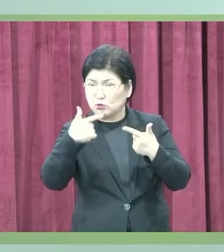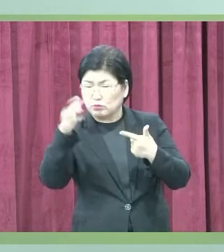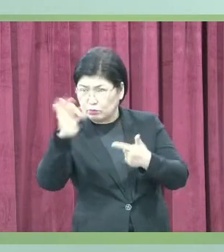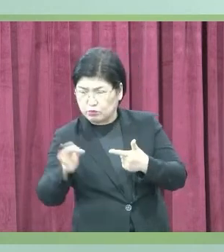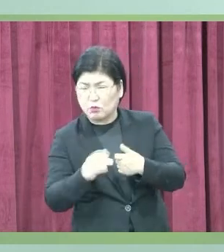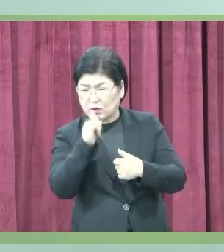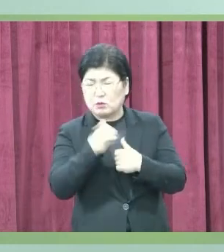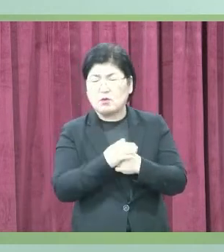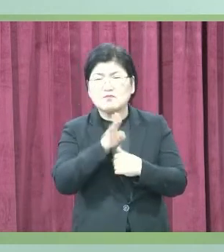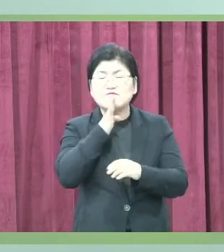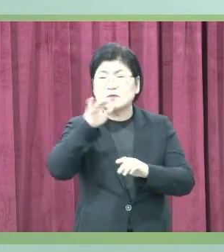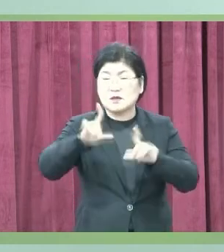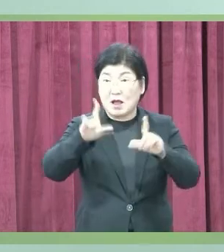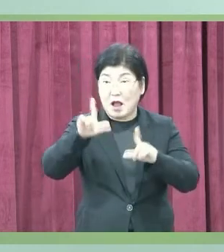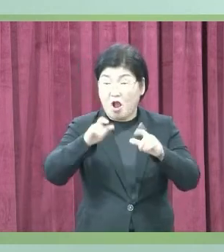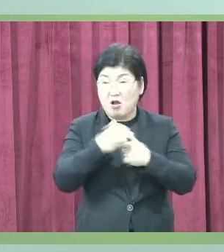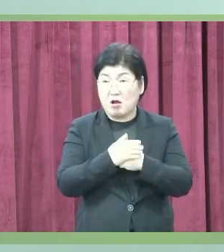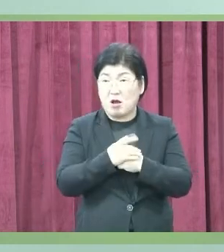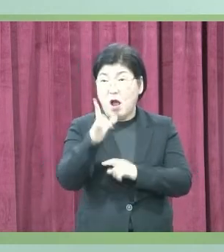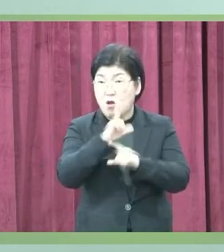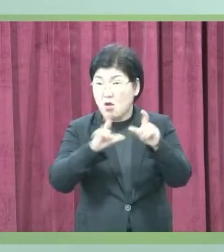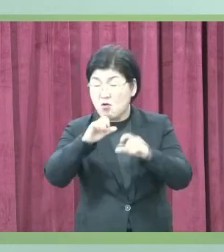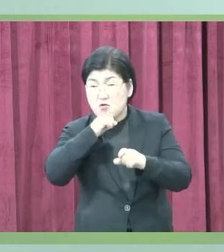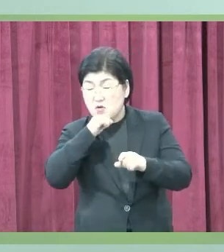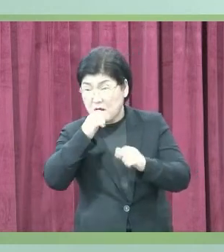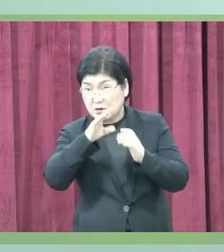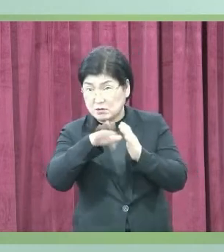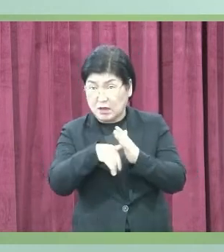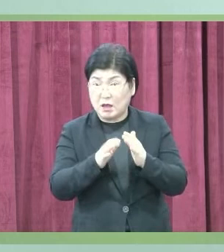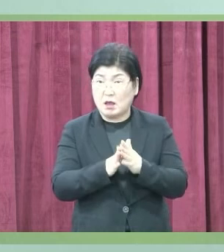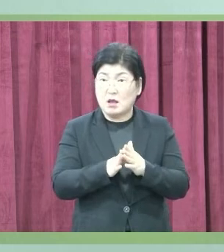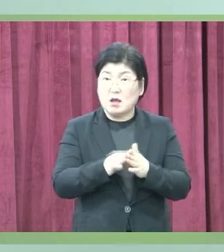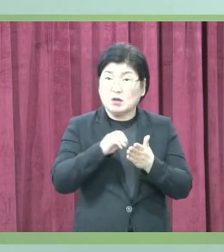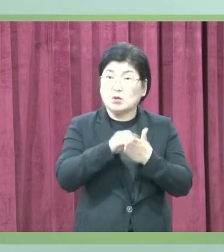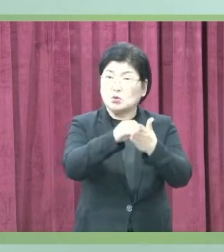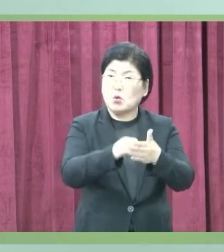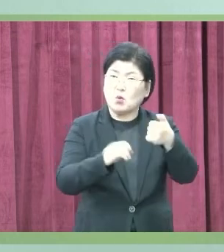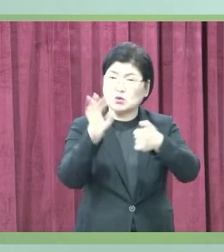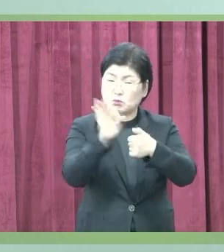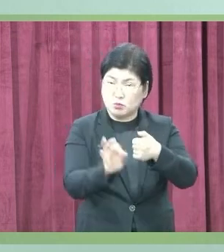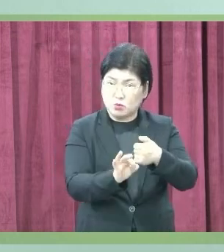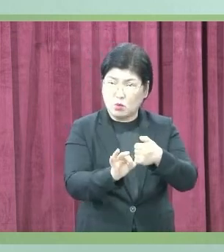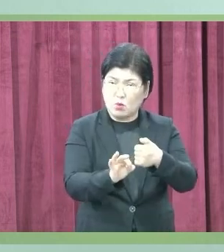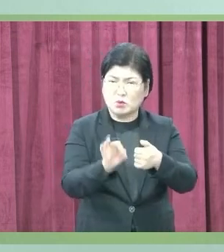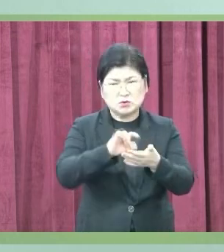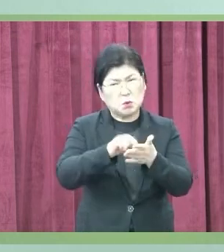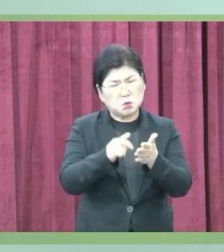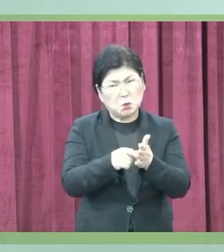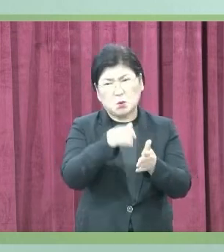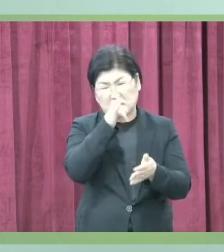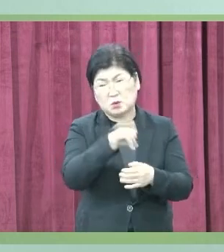실태조사에서 실제로 가중치를 적용하게 되면 등록장애인에서 지체장애인이 약 50%로 나타나고